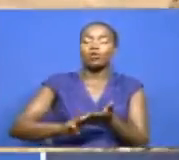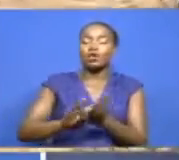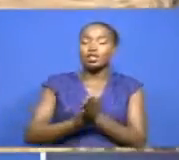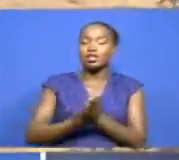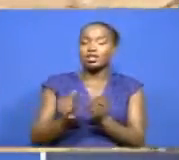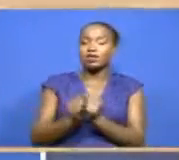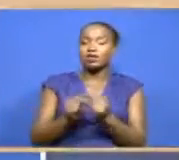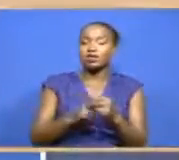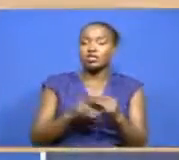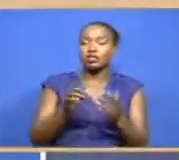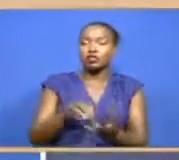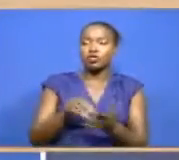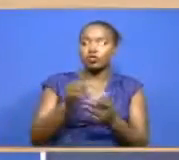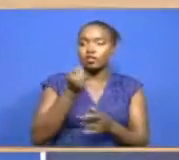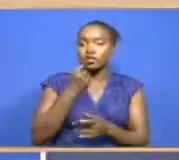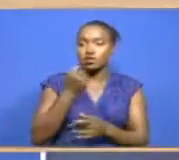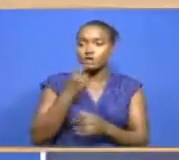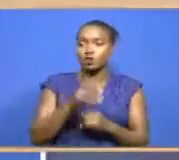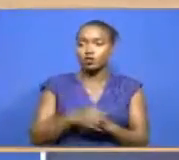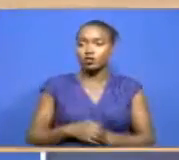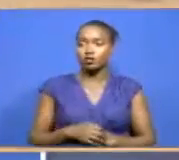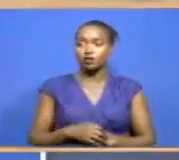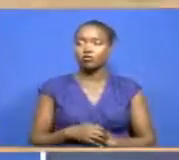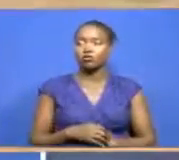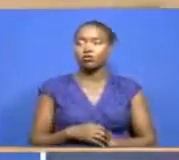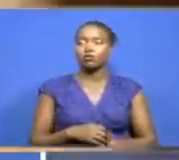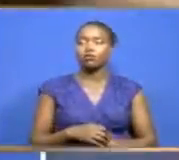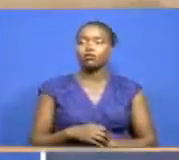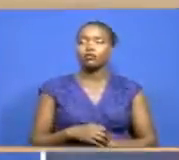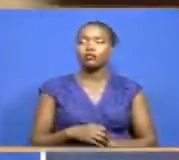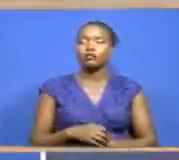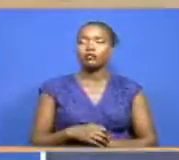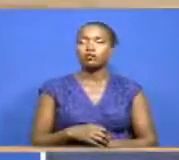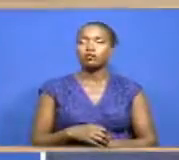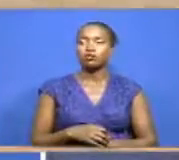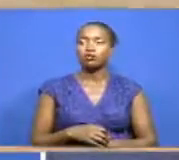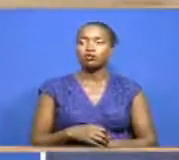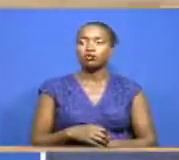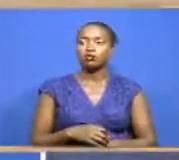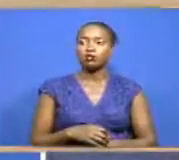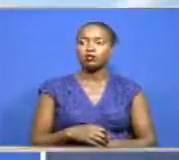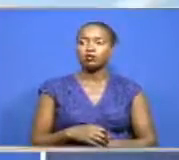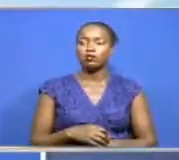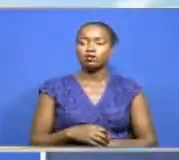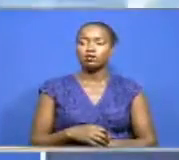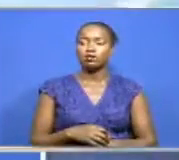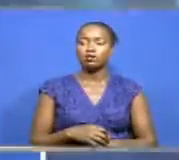matibabu maalum. Nancy Okware, Darubini ya Channel 1.